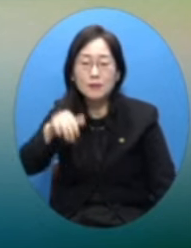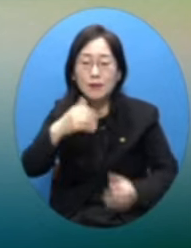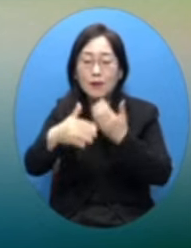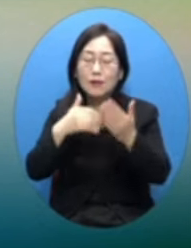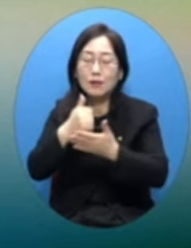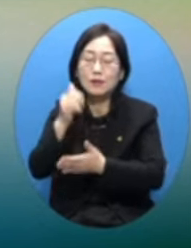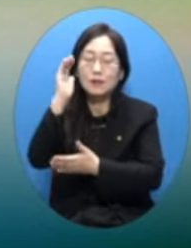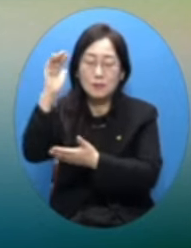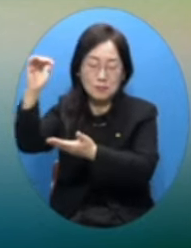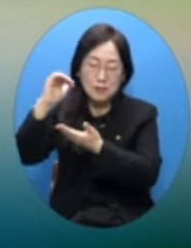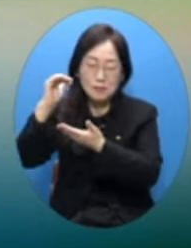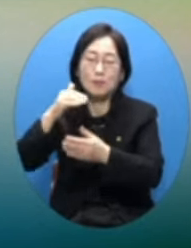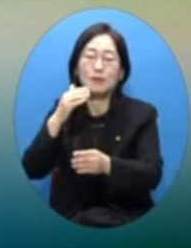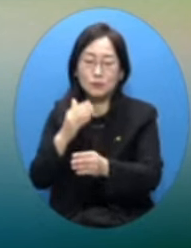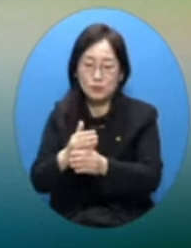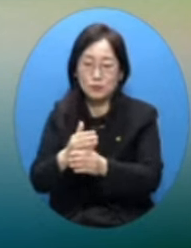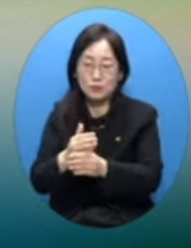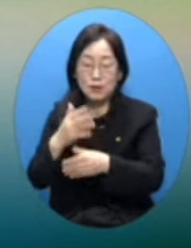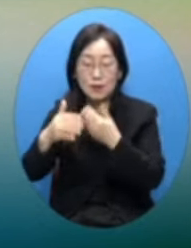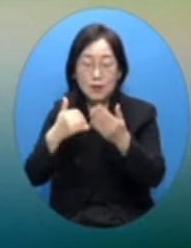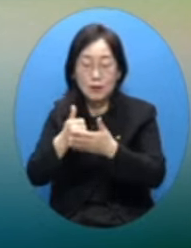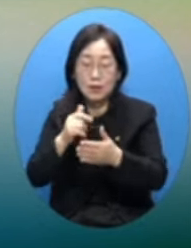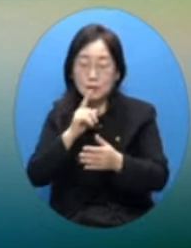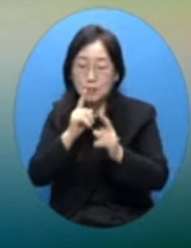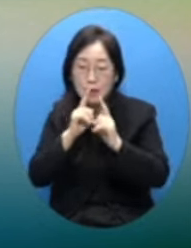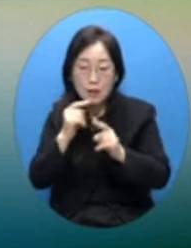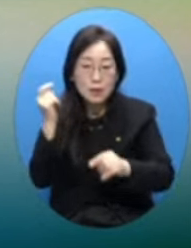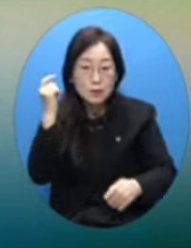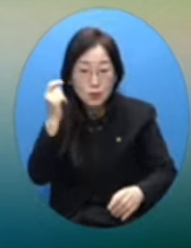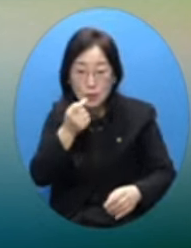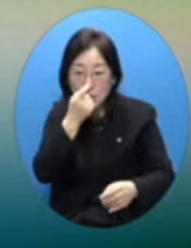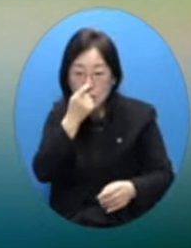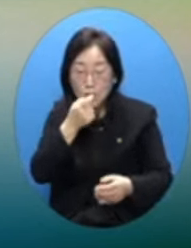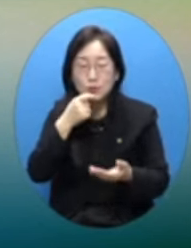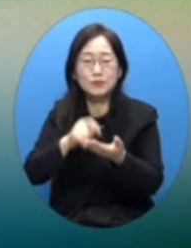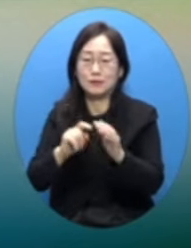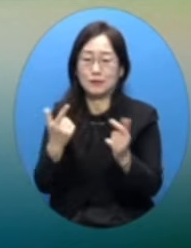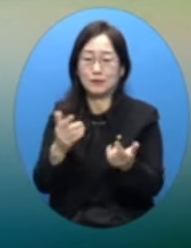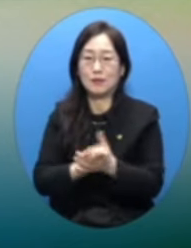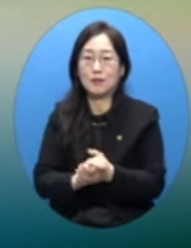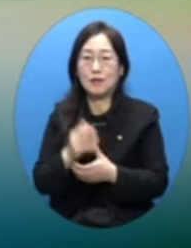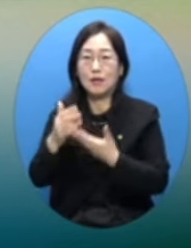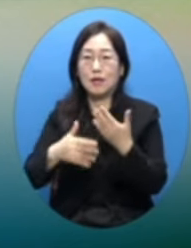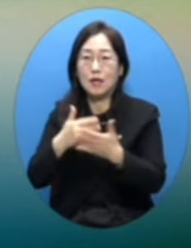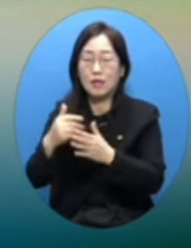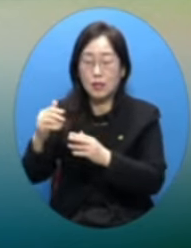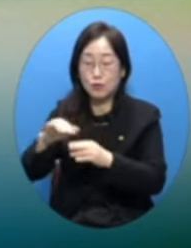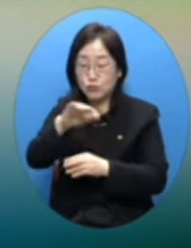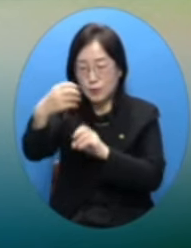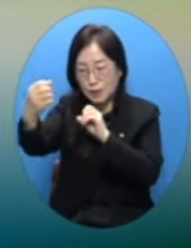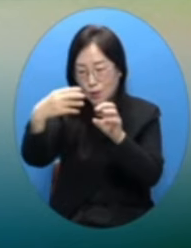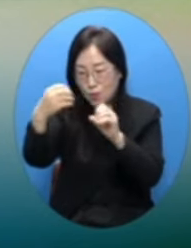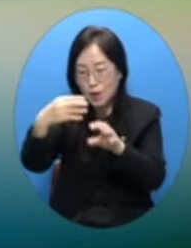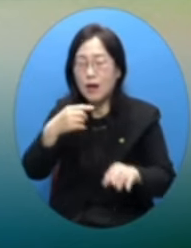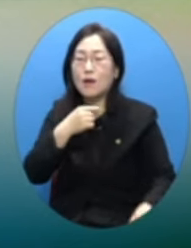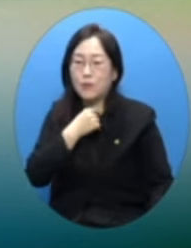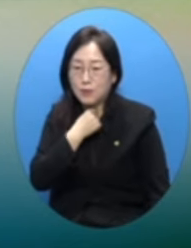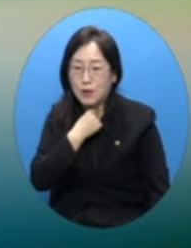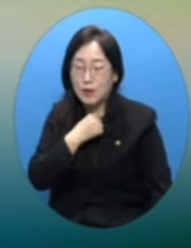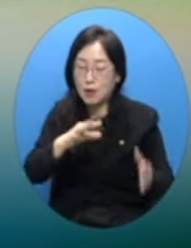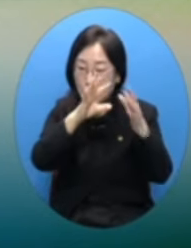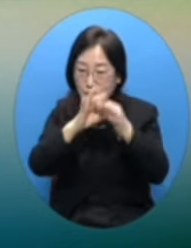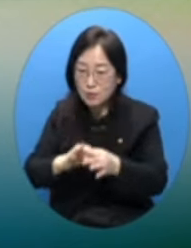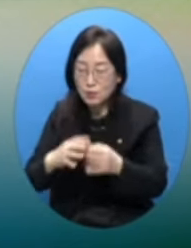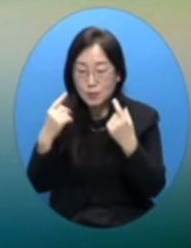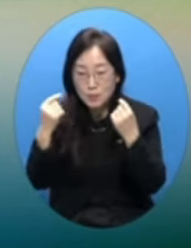말씀하고 계십니다. 그러나 그분의 세밀한 음성을 듣는 법을 배우기란 쉽지 않지요. 하나님께서 우리와 대하기를 바라시고 우리와 여전히 함께 하신다는